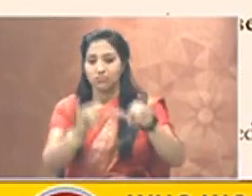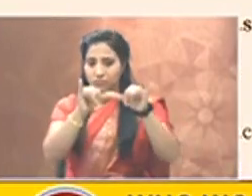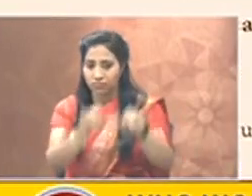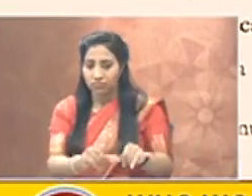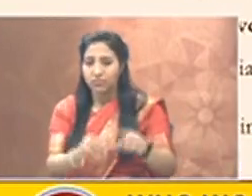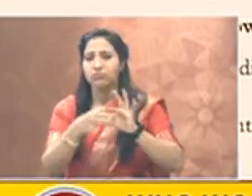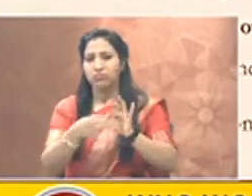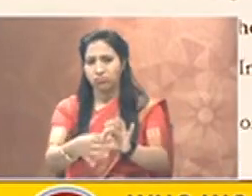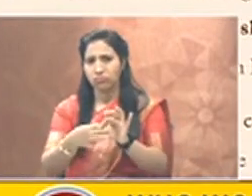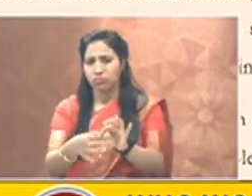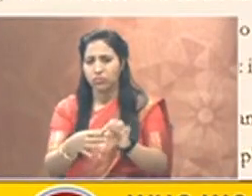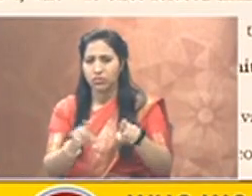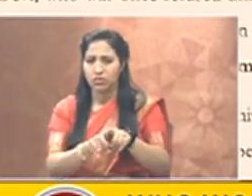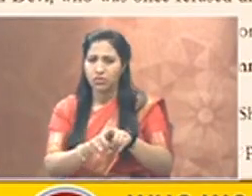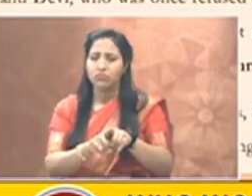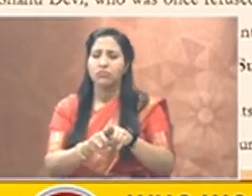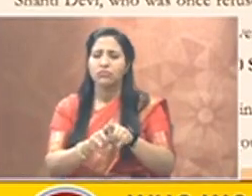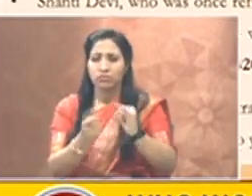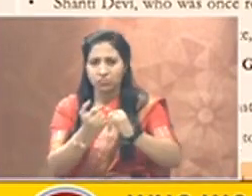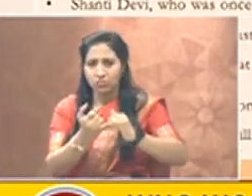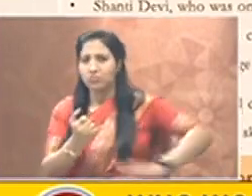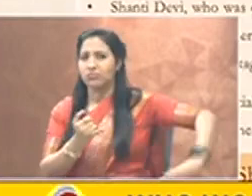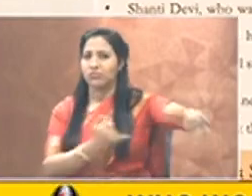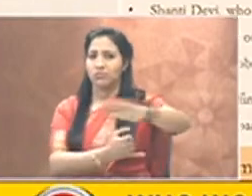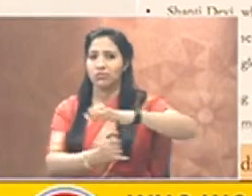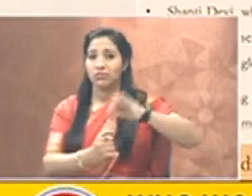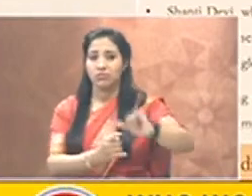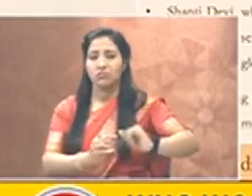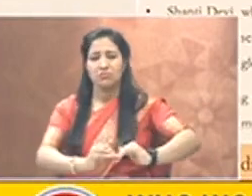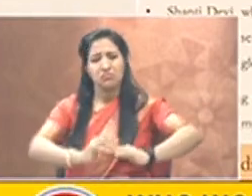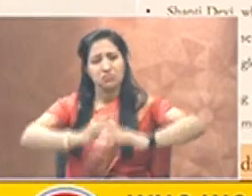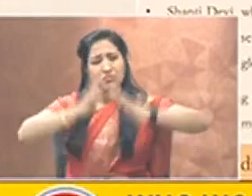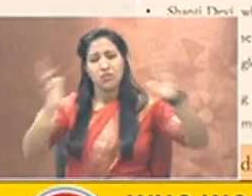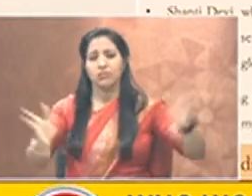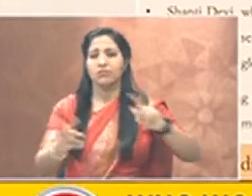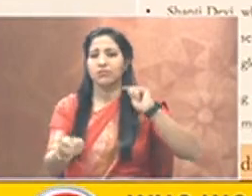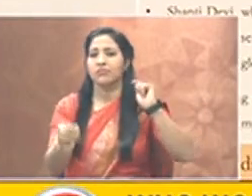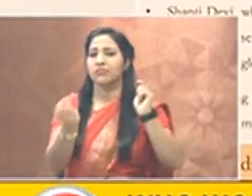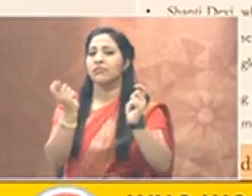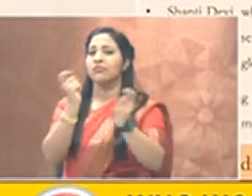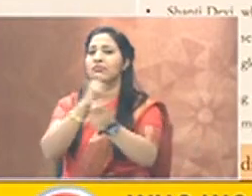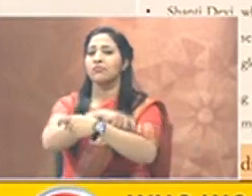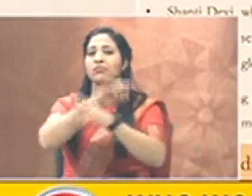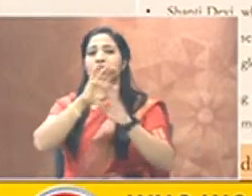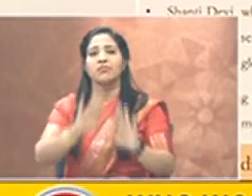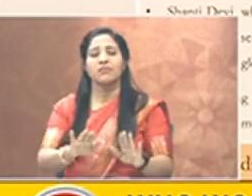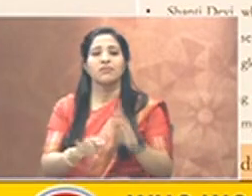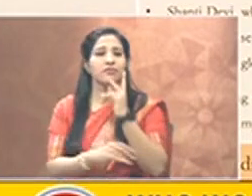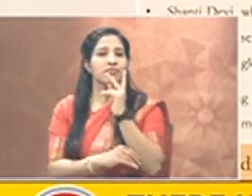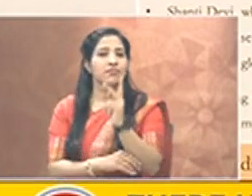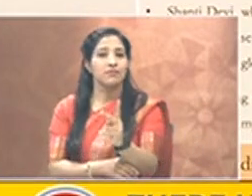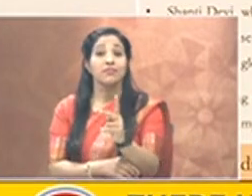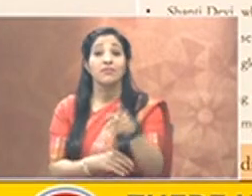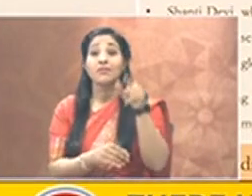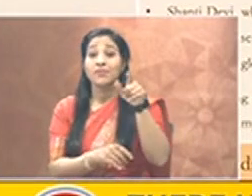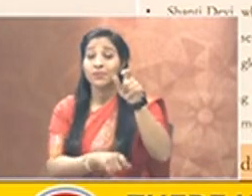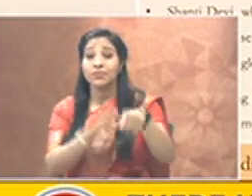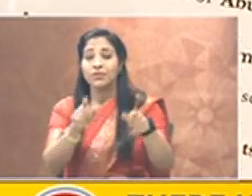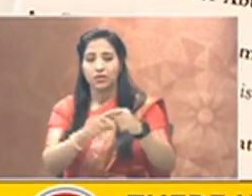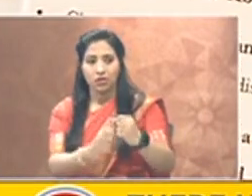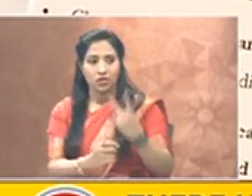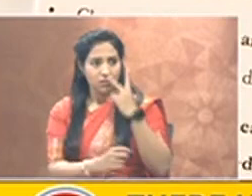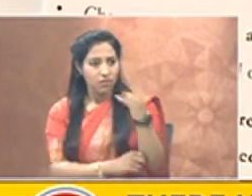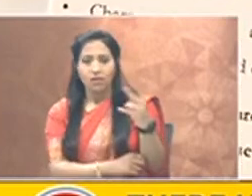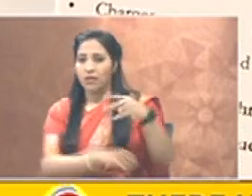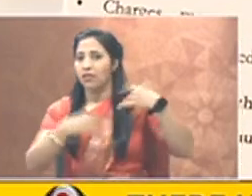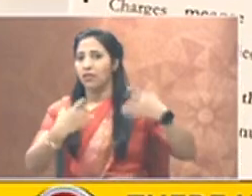से जुड़कर समाज में बड़े-बड़े बदलाव लाने का काम किया है। इन इंस्पायरिंग